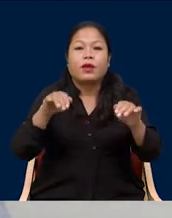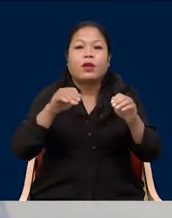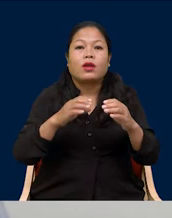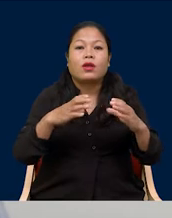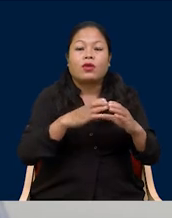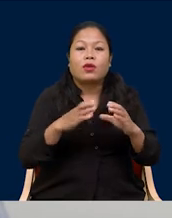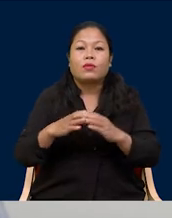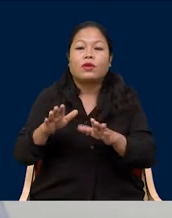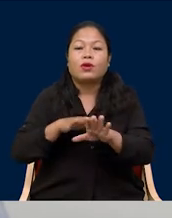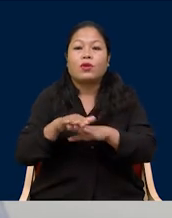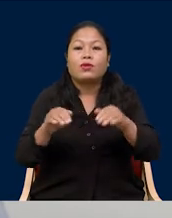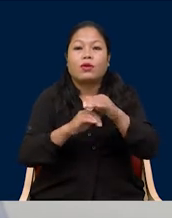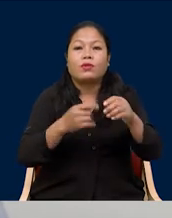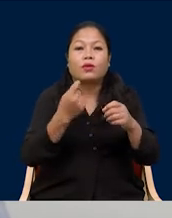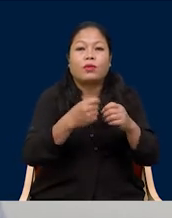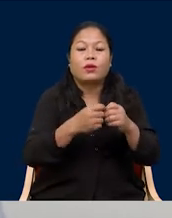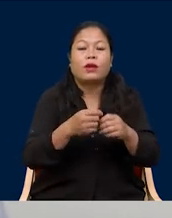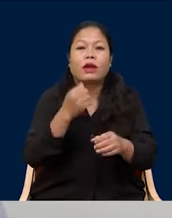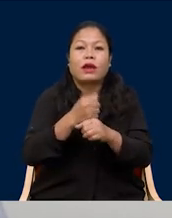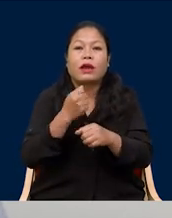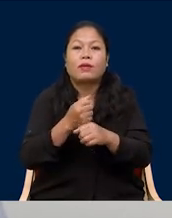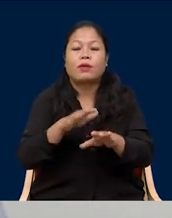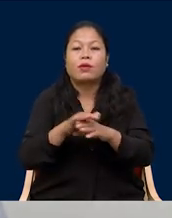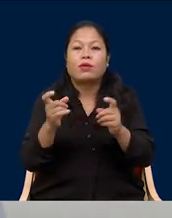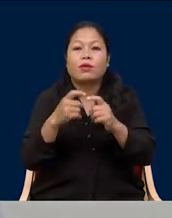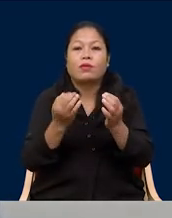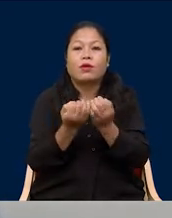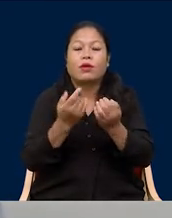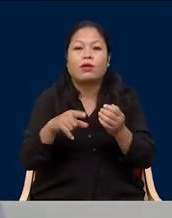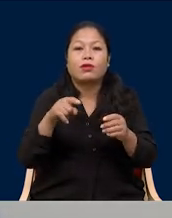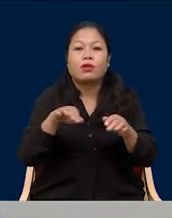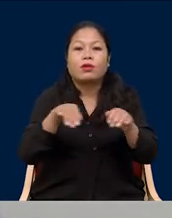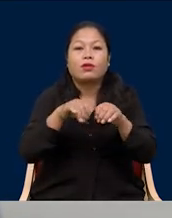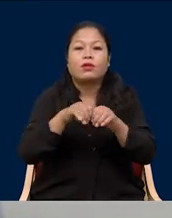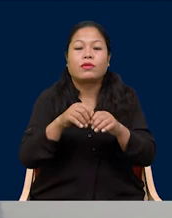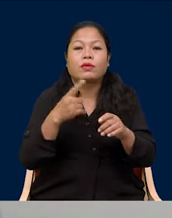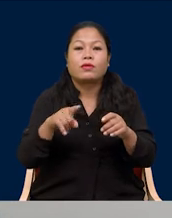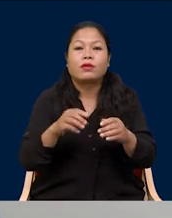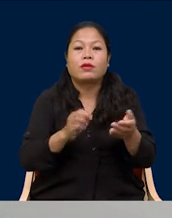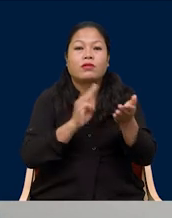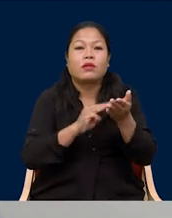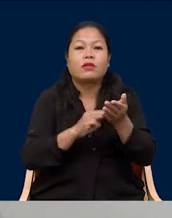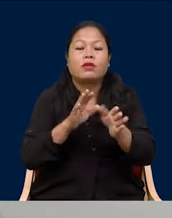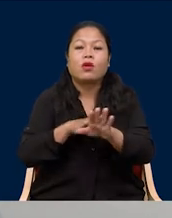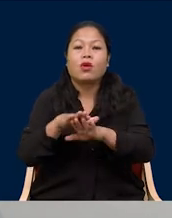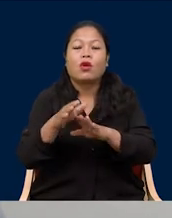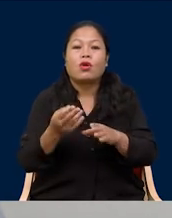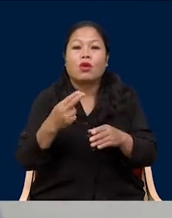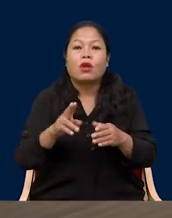थेमेटिक कमिटीहरू चाहिँ गठन गरेर त्यसको कामलाई चाहिँ हामी छलफल गरेर त्योसँग सम्बन्धित स्टेक होल्डरहरूलाई